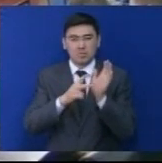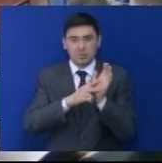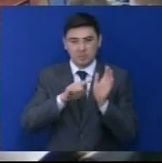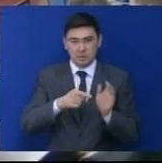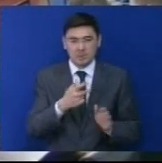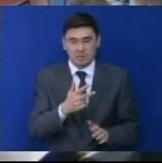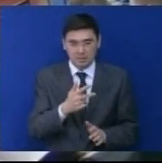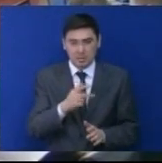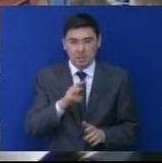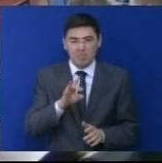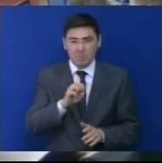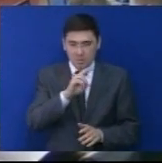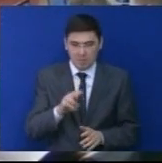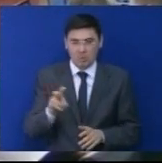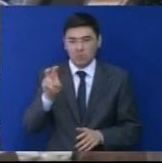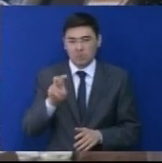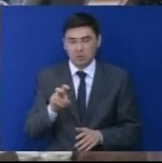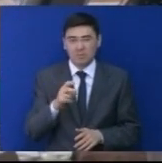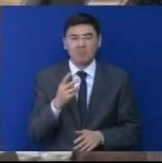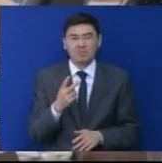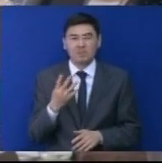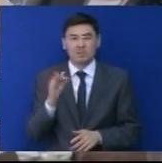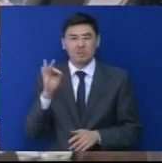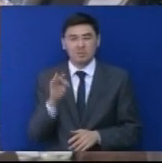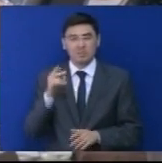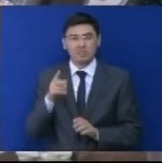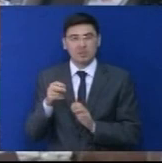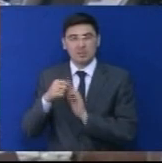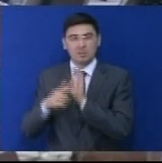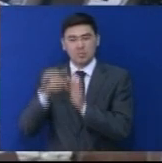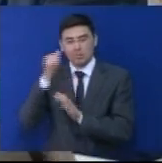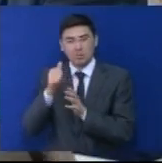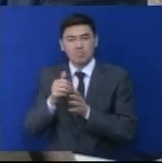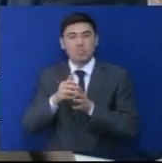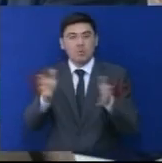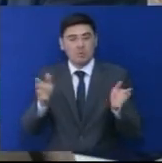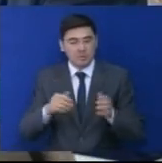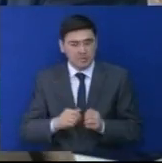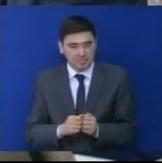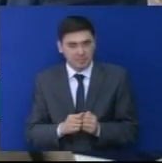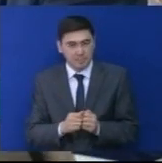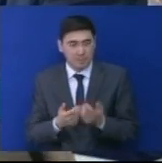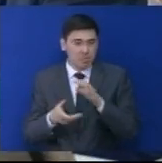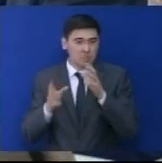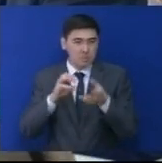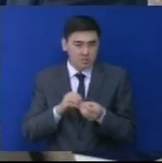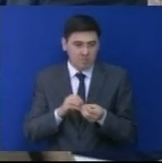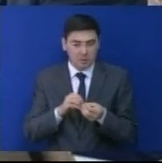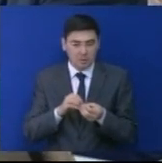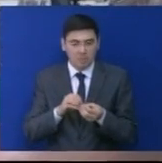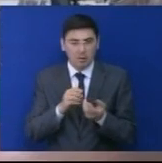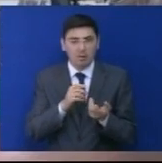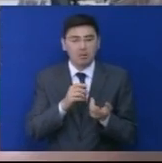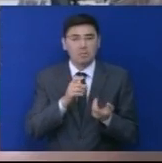миллиардов долларов. Это на 24% больше, чем в 2017 году. На это повлиял рост цен на